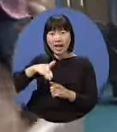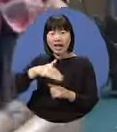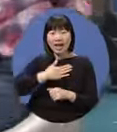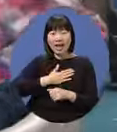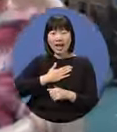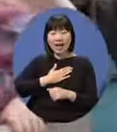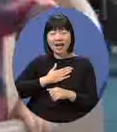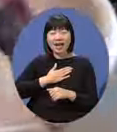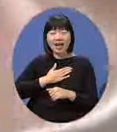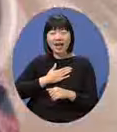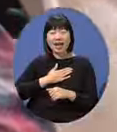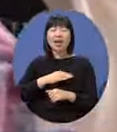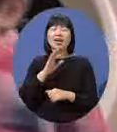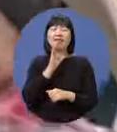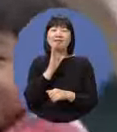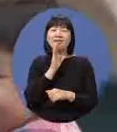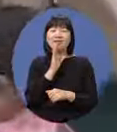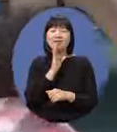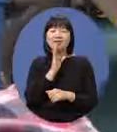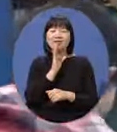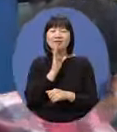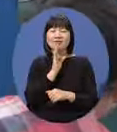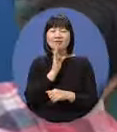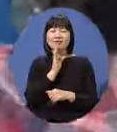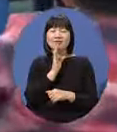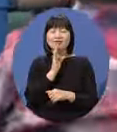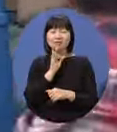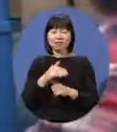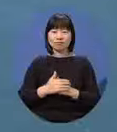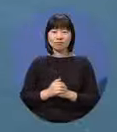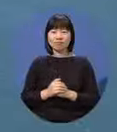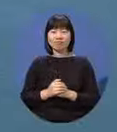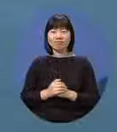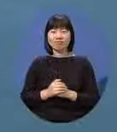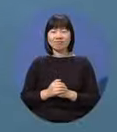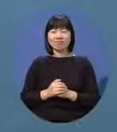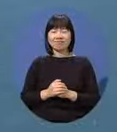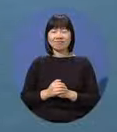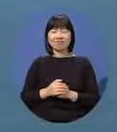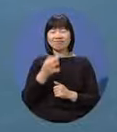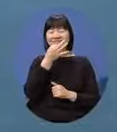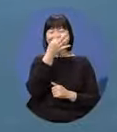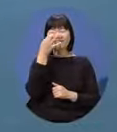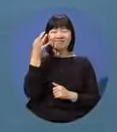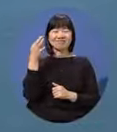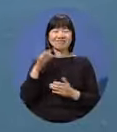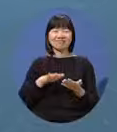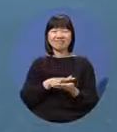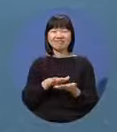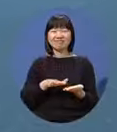이리 오세요. 그렇지. 이유 자식. 신나가지고 노네.